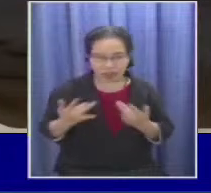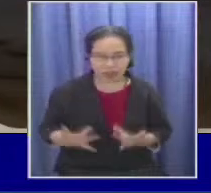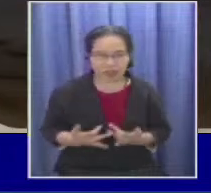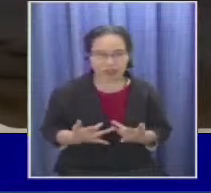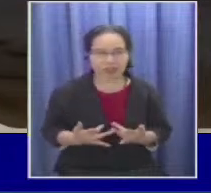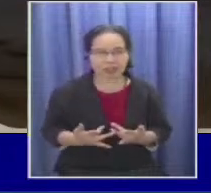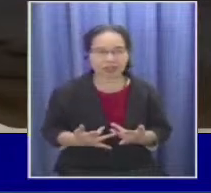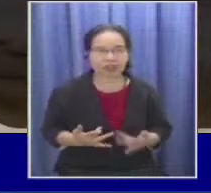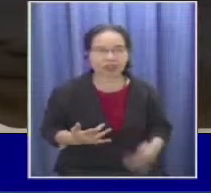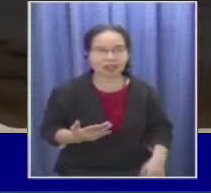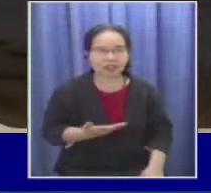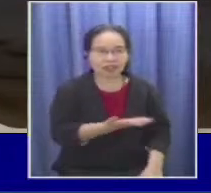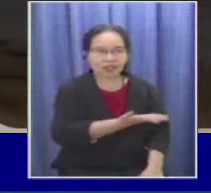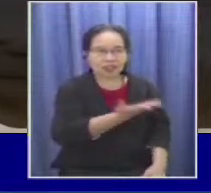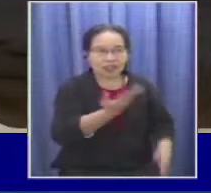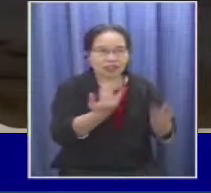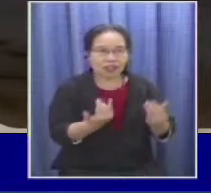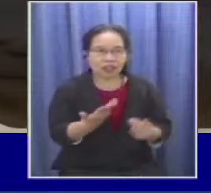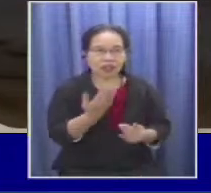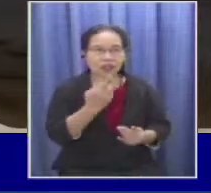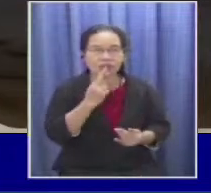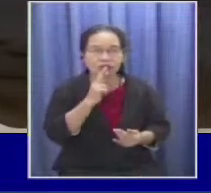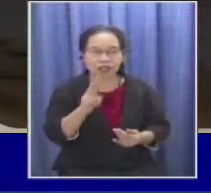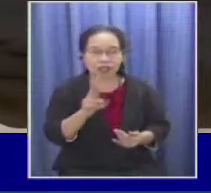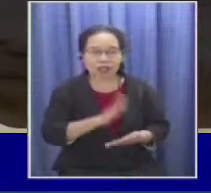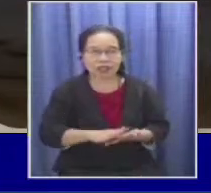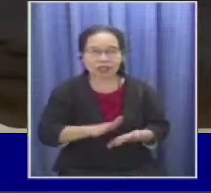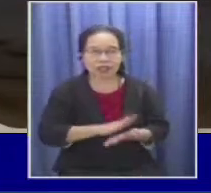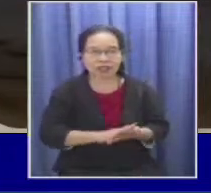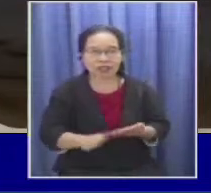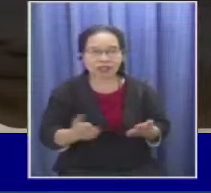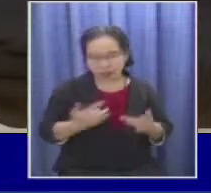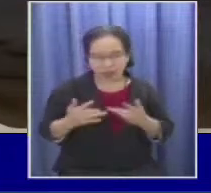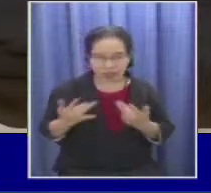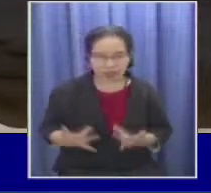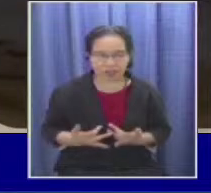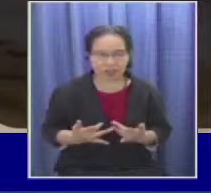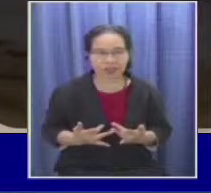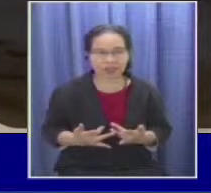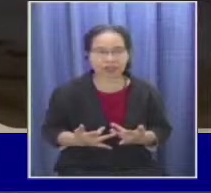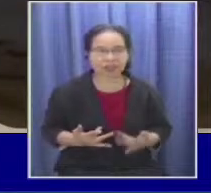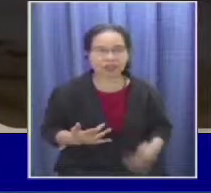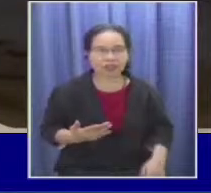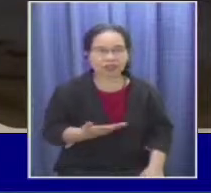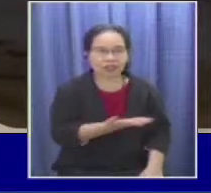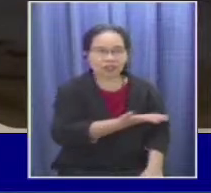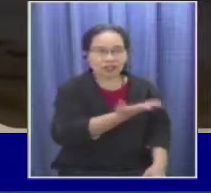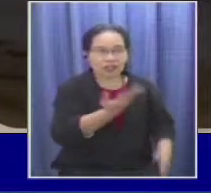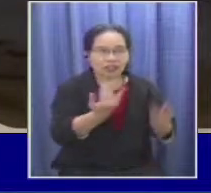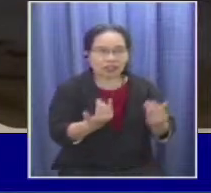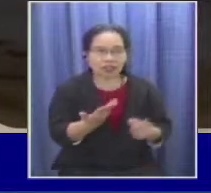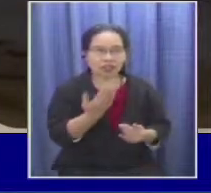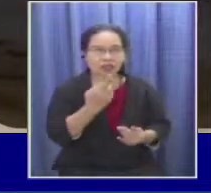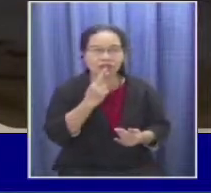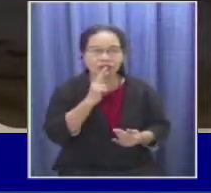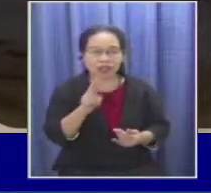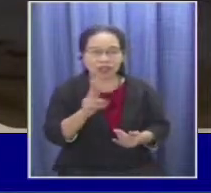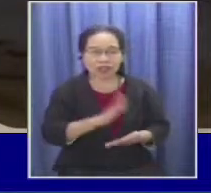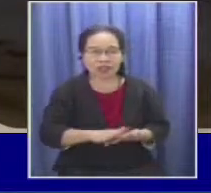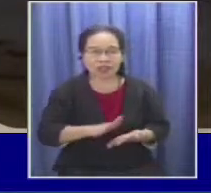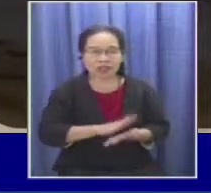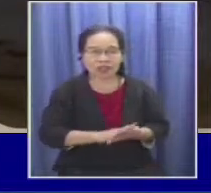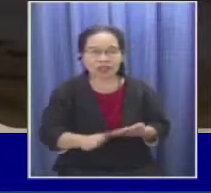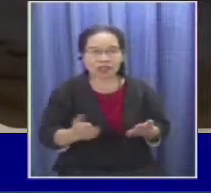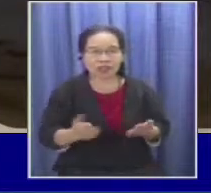okwan be ne betumi afaso na nya akoma emutie afedi ye mo ho ate asema maka kira mo no nti mo ho anya